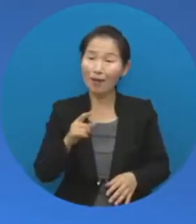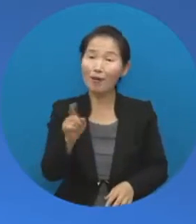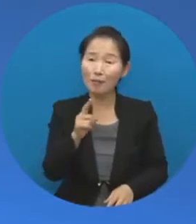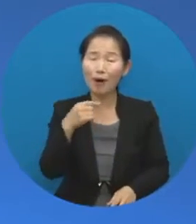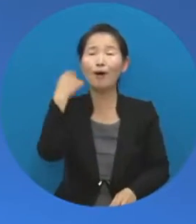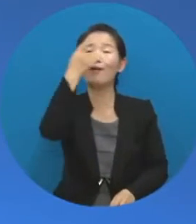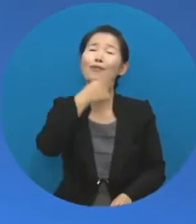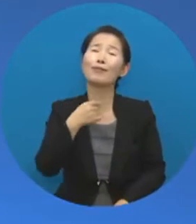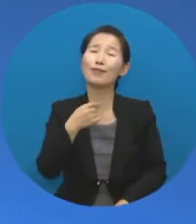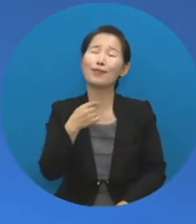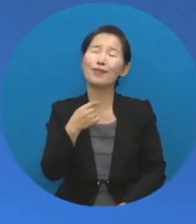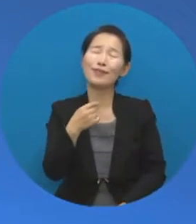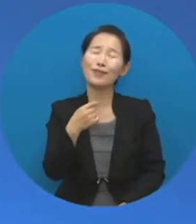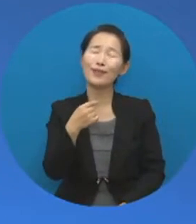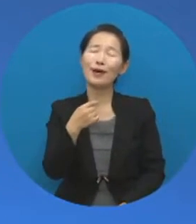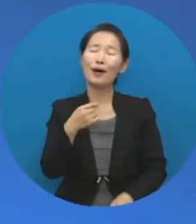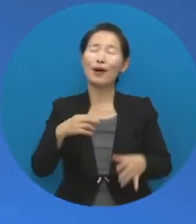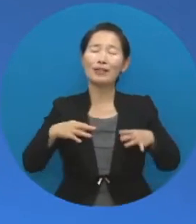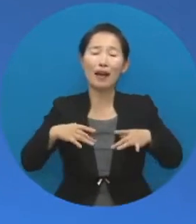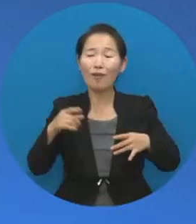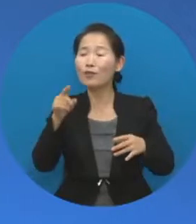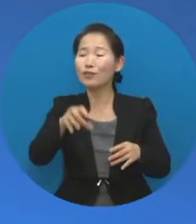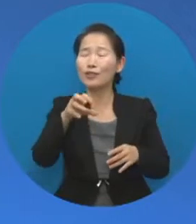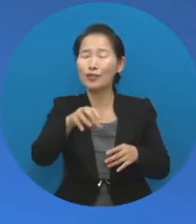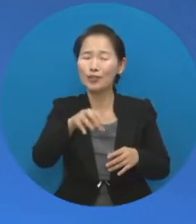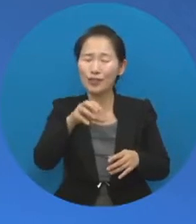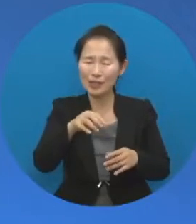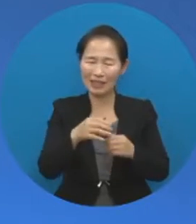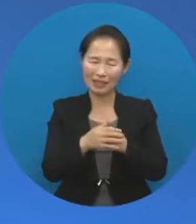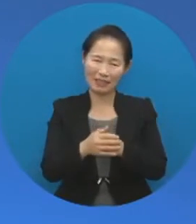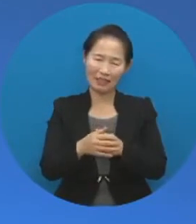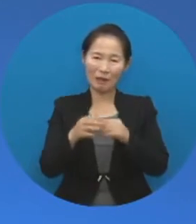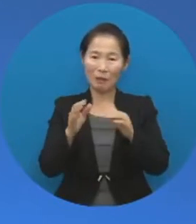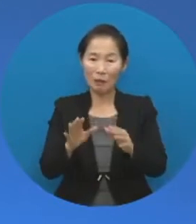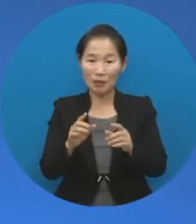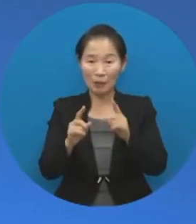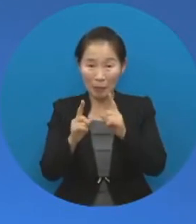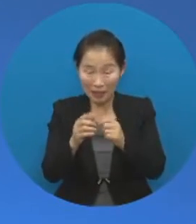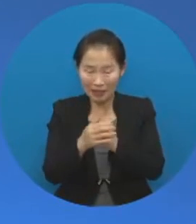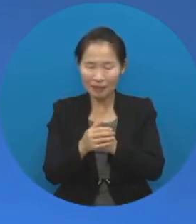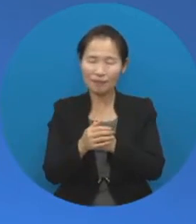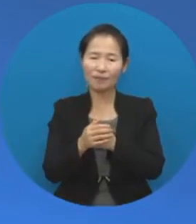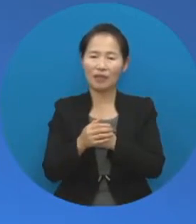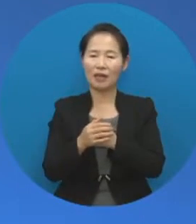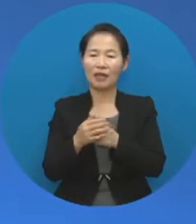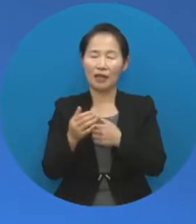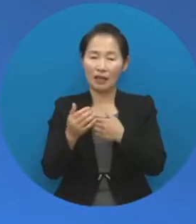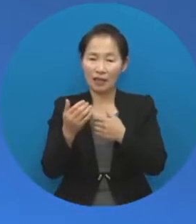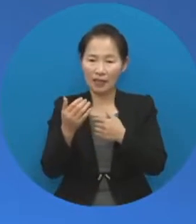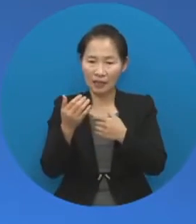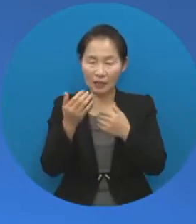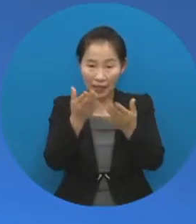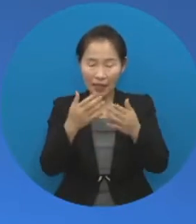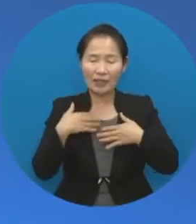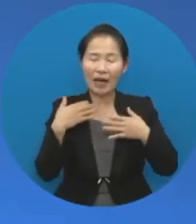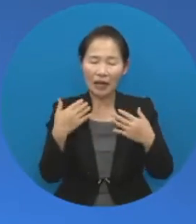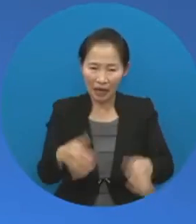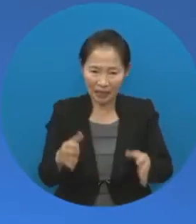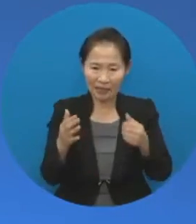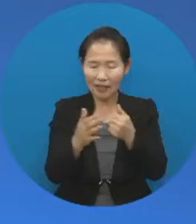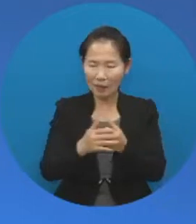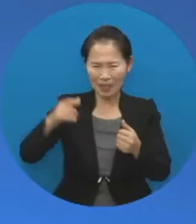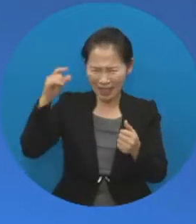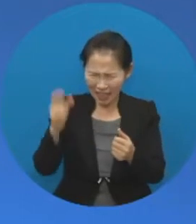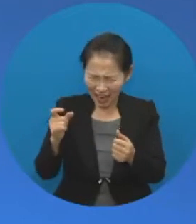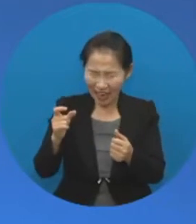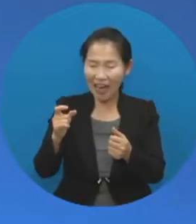가서 자랑할까요? 그랬더니 오늘 말씀 내가 약할 때 강함된 너의 하나님을